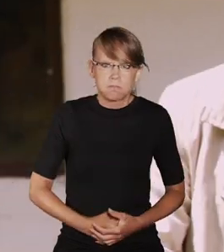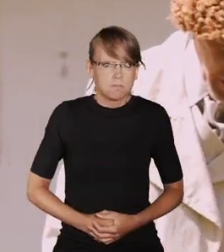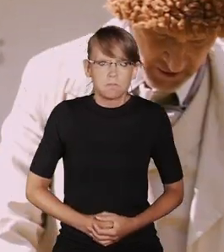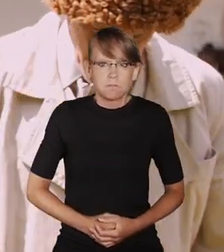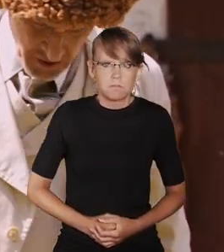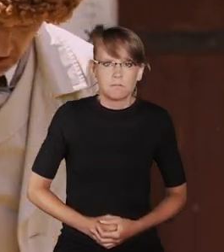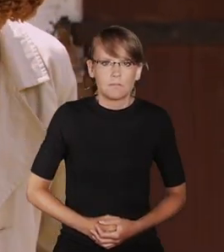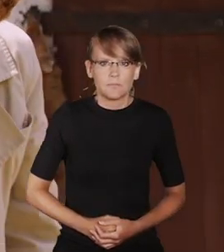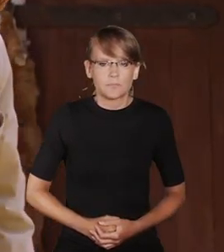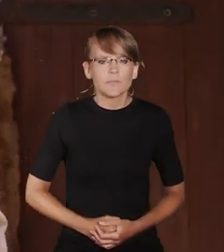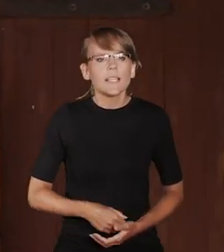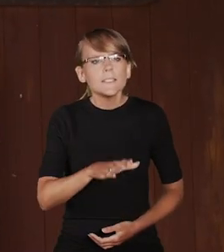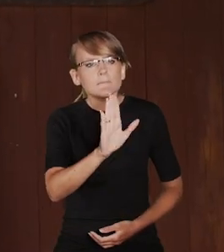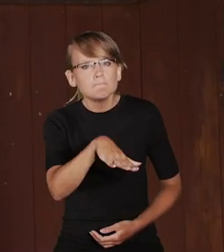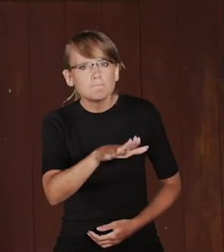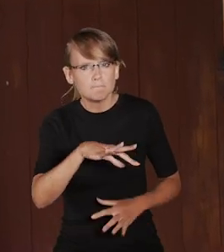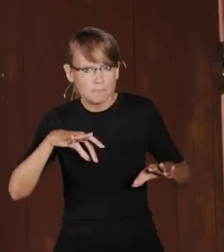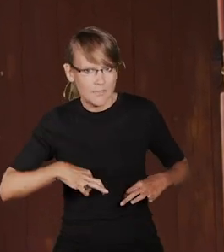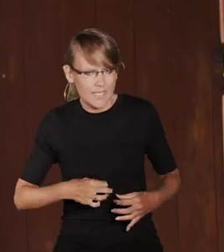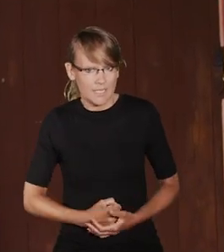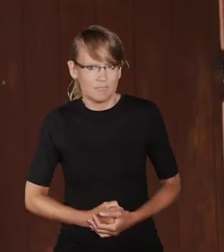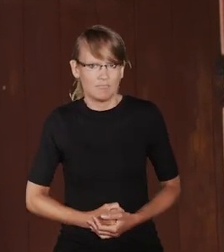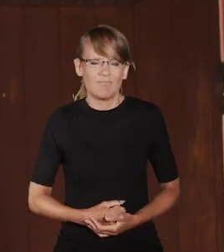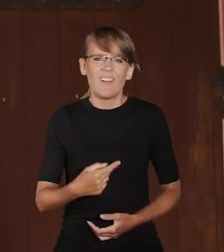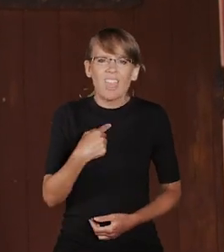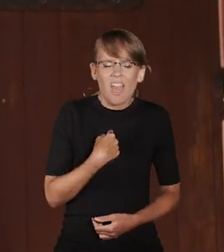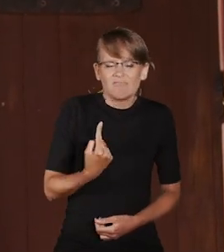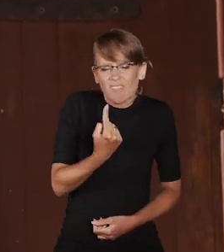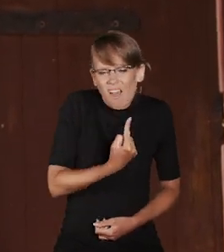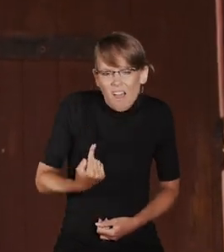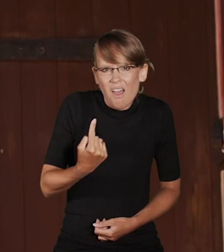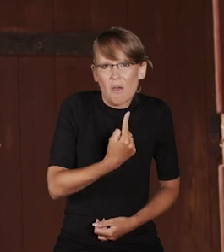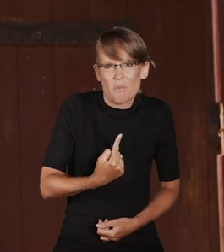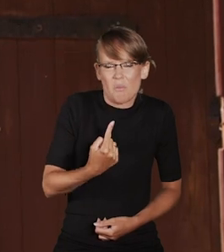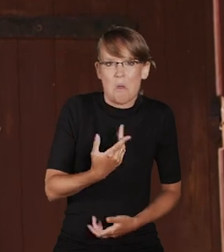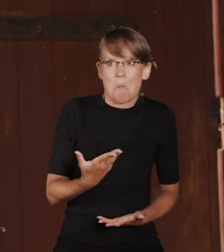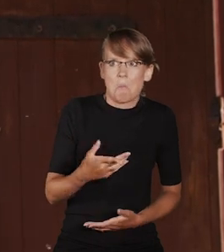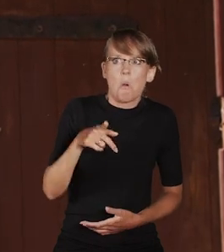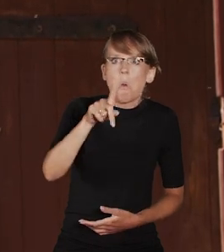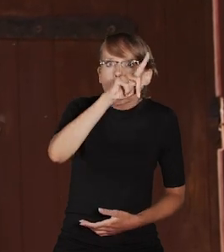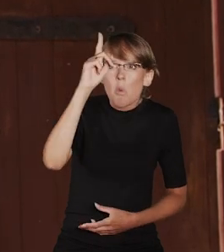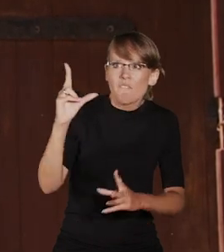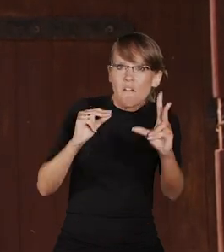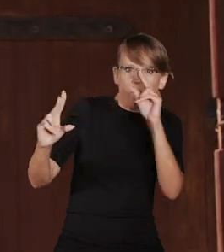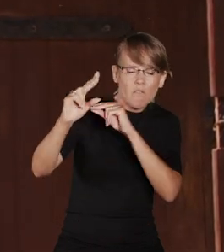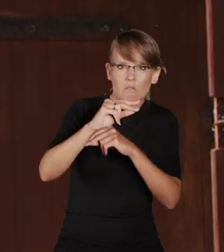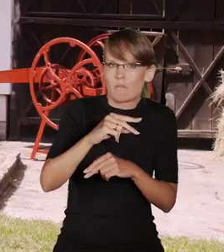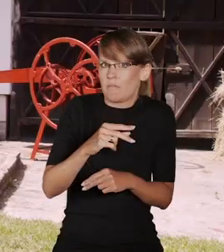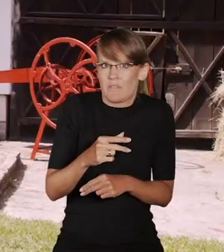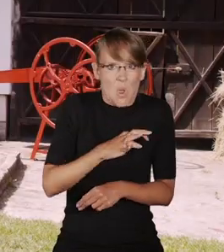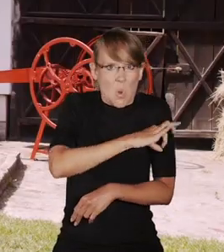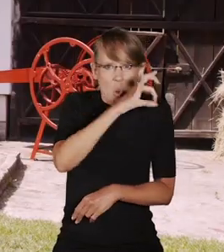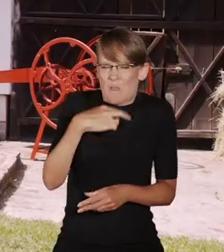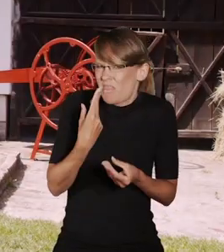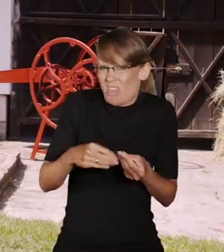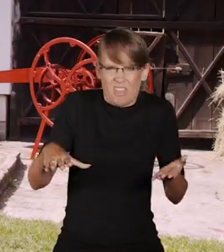nadali. Wynoś się, ośle jeden. O, jak jestem zły, jaki jestem zły. To miałbym star na proch.